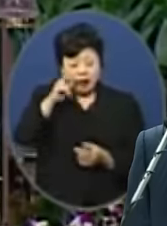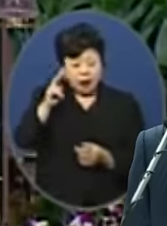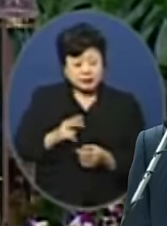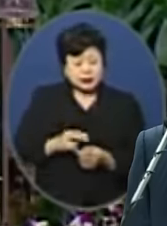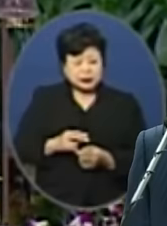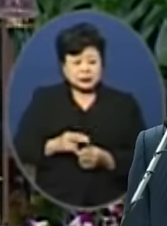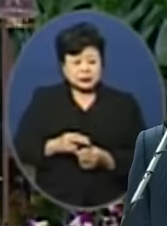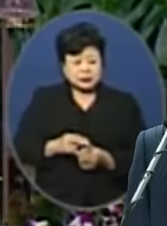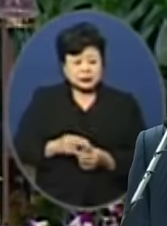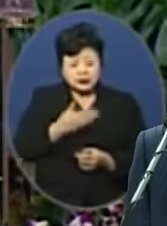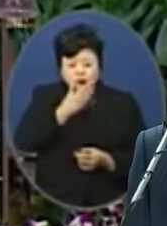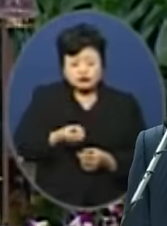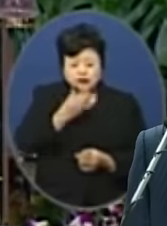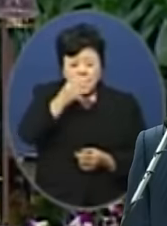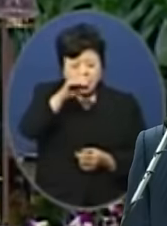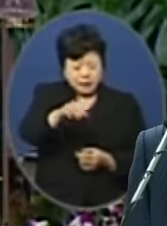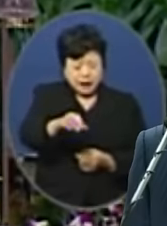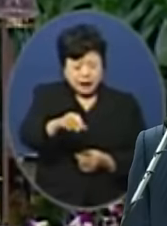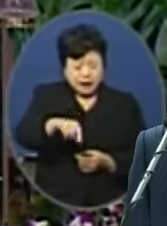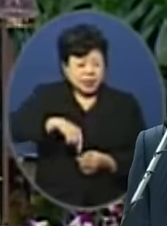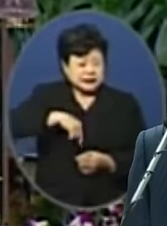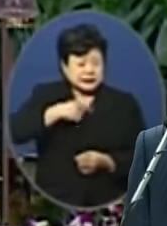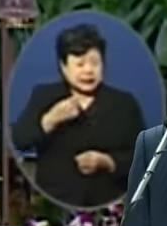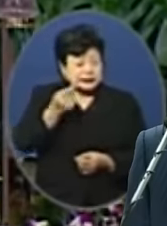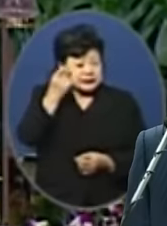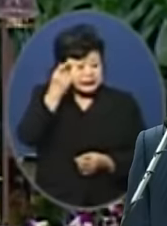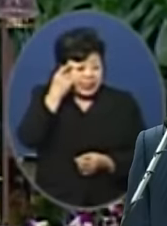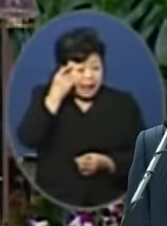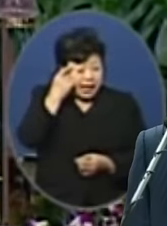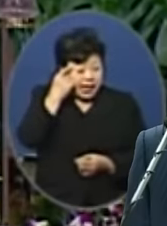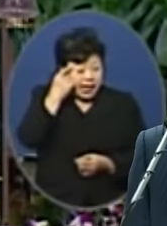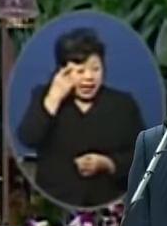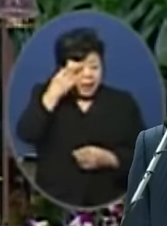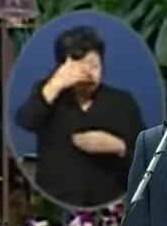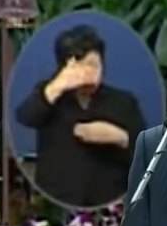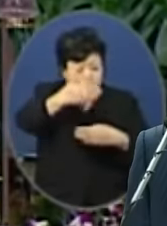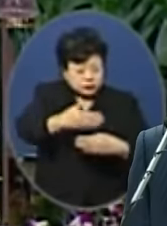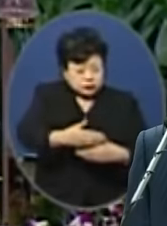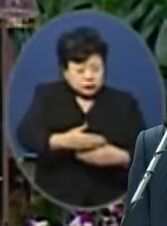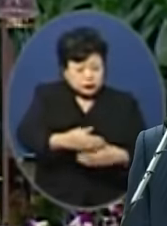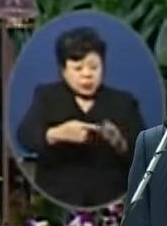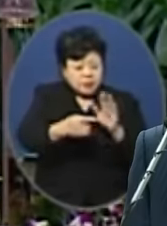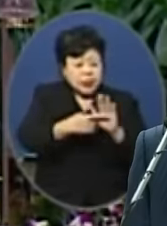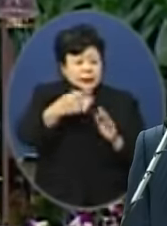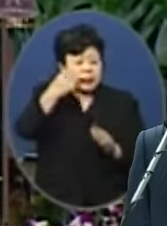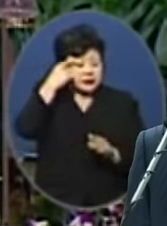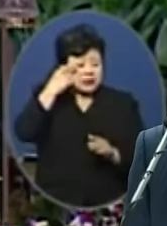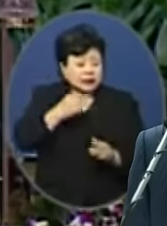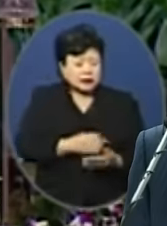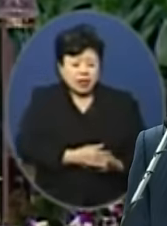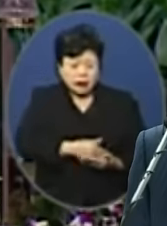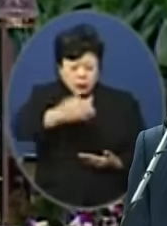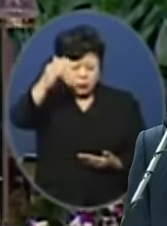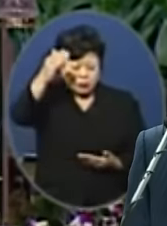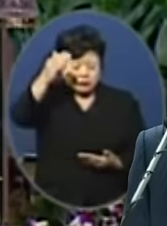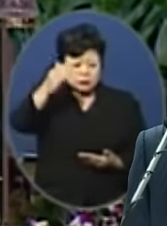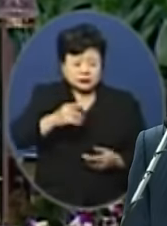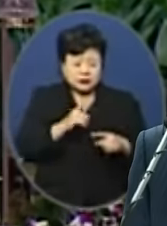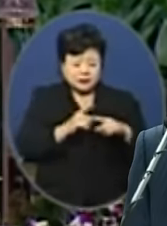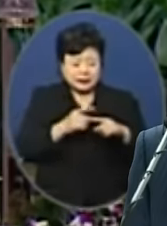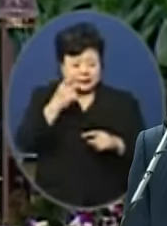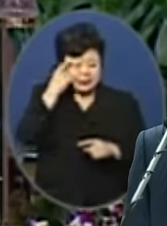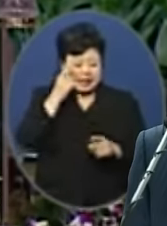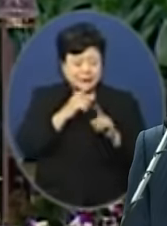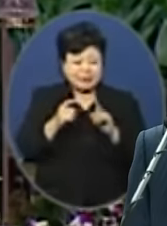갑작스럽게 다시 온 불행 앞에서 그동안 자신의 생각이라는 벽장 속에 있는 부정적인 것을 다 정리하고